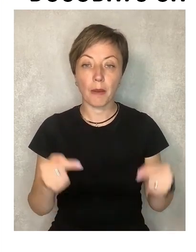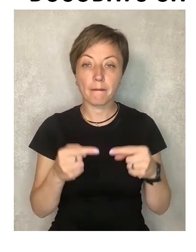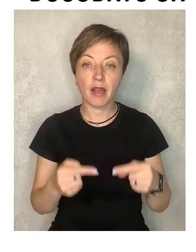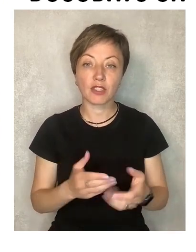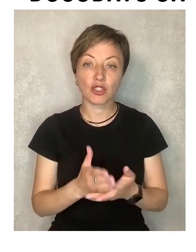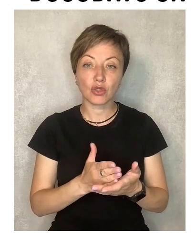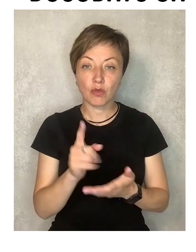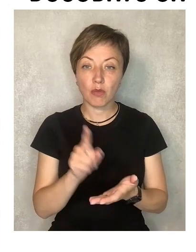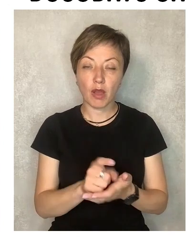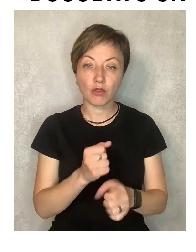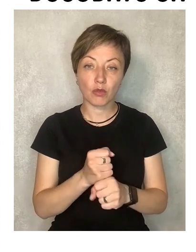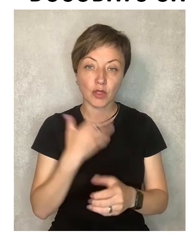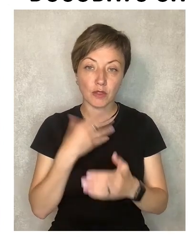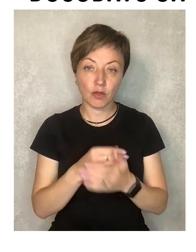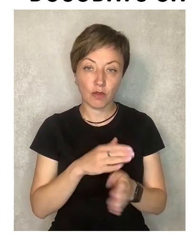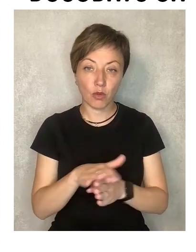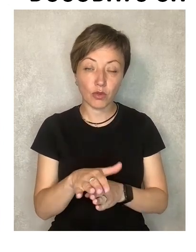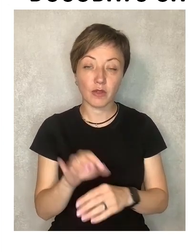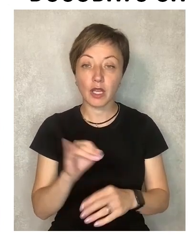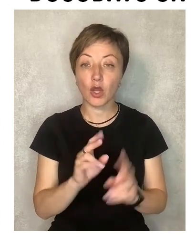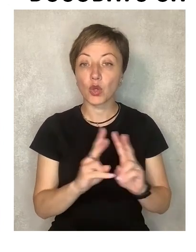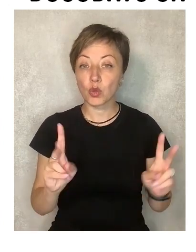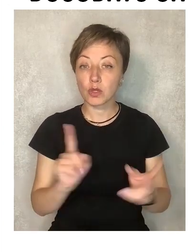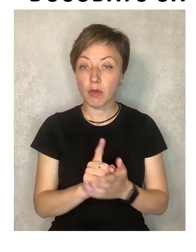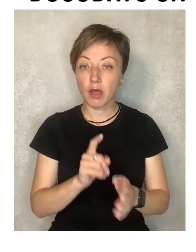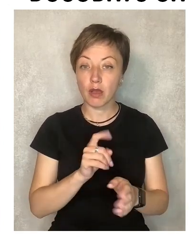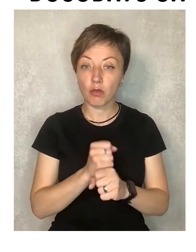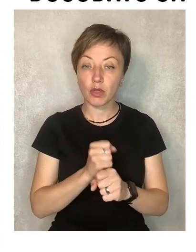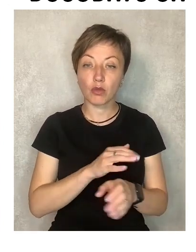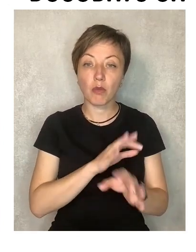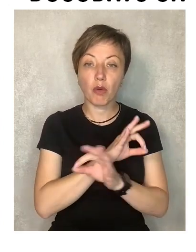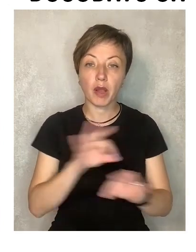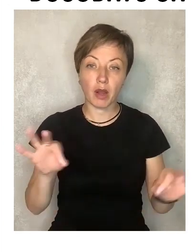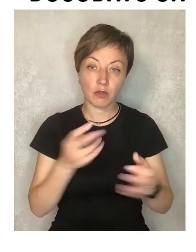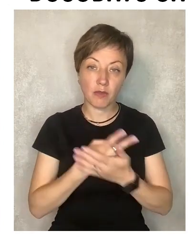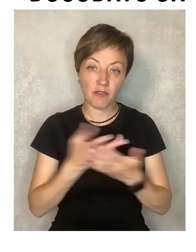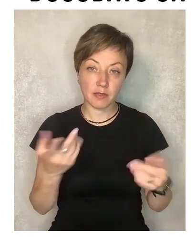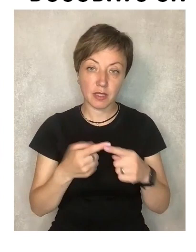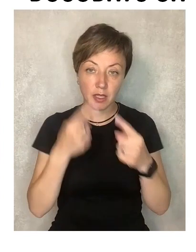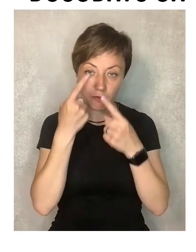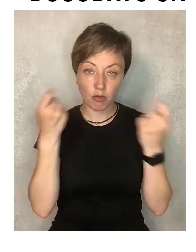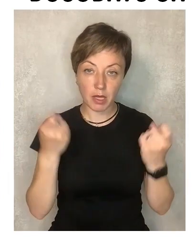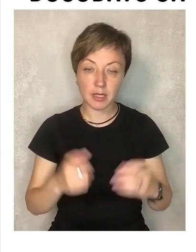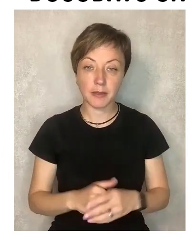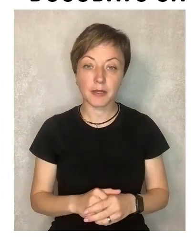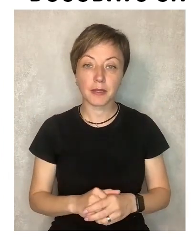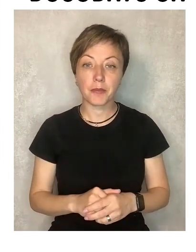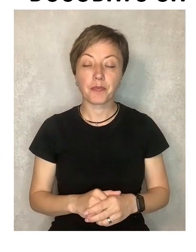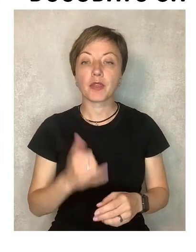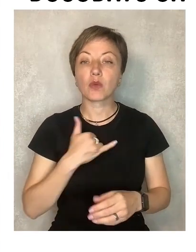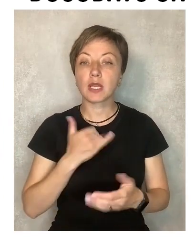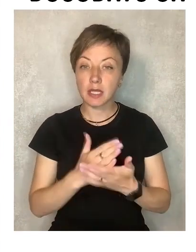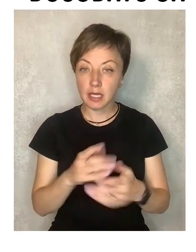мають робити свою роботу, і хтось має робити роботу по прекрасному висвітленню цієї інформації. Тобто у нас є такі питання,